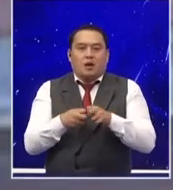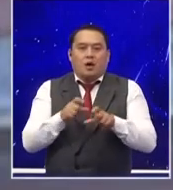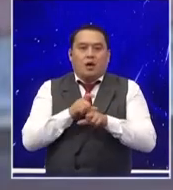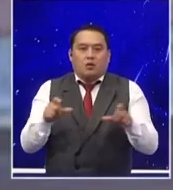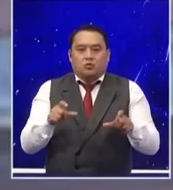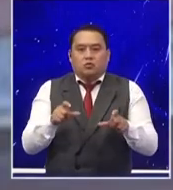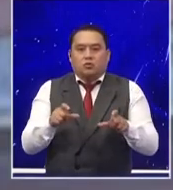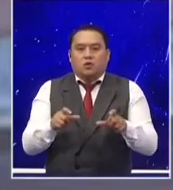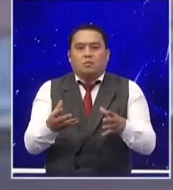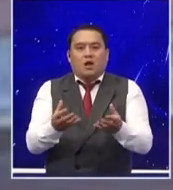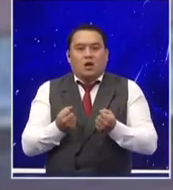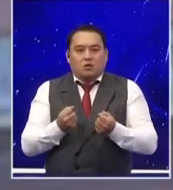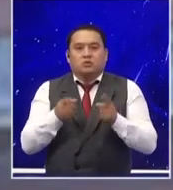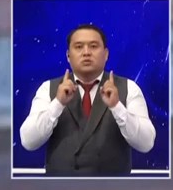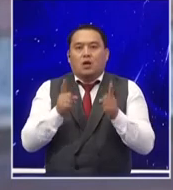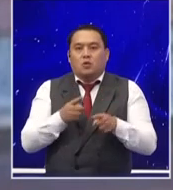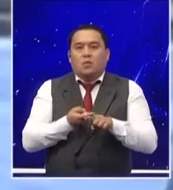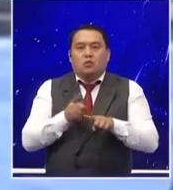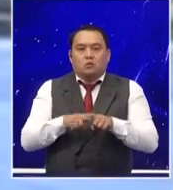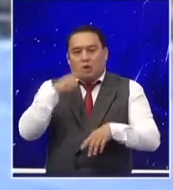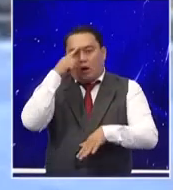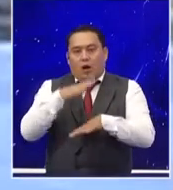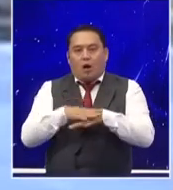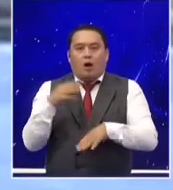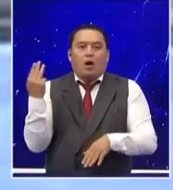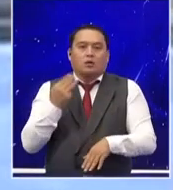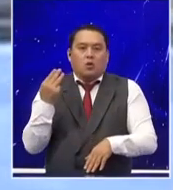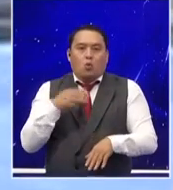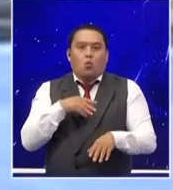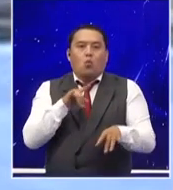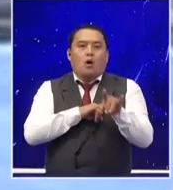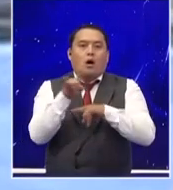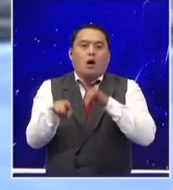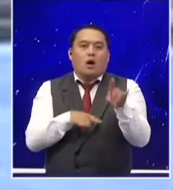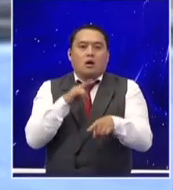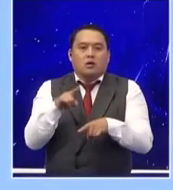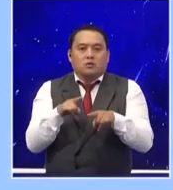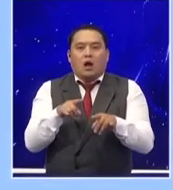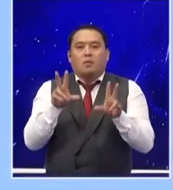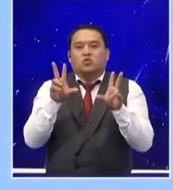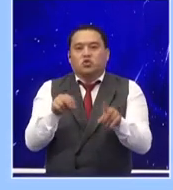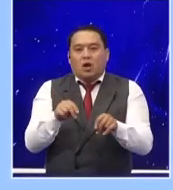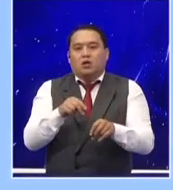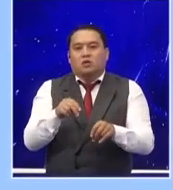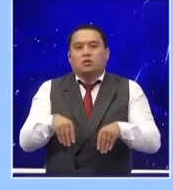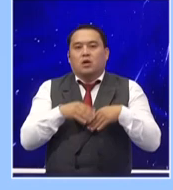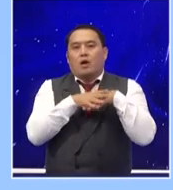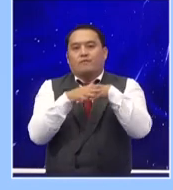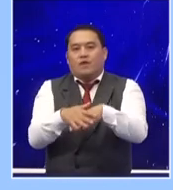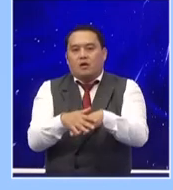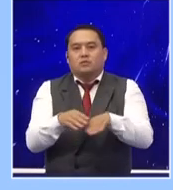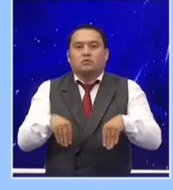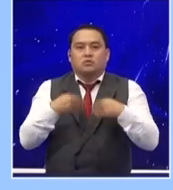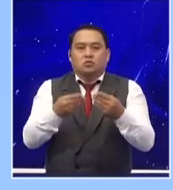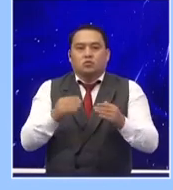он не сразу хотел брать но согласился потому что в акимате акта очень уговаривали и обещали золотые горы застройщик все же обещают сдать